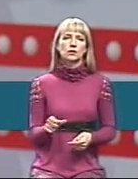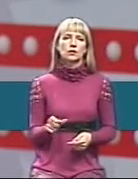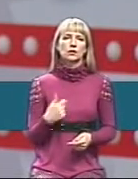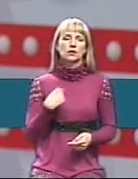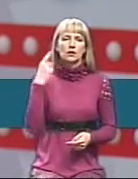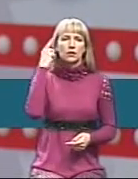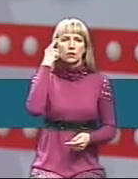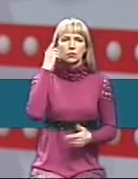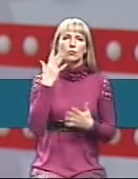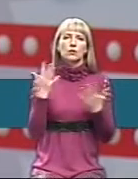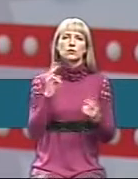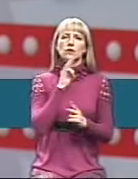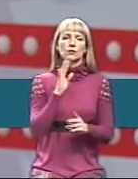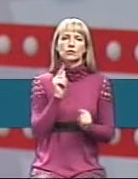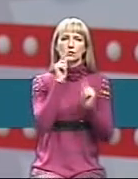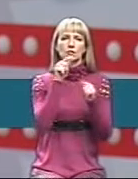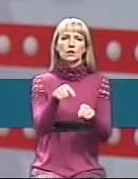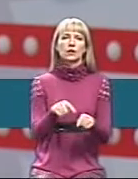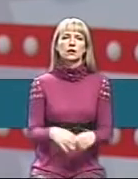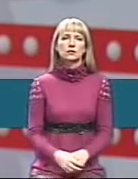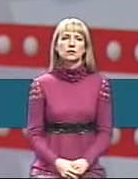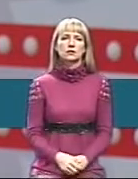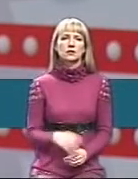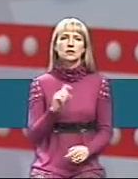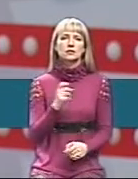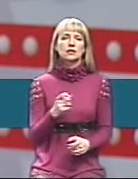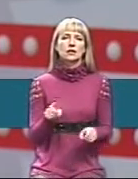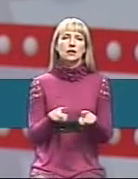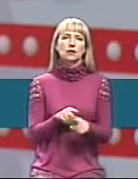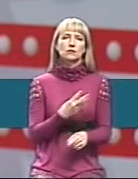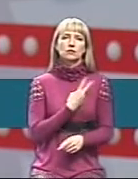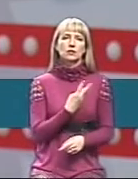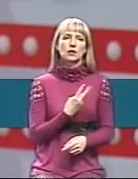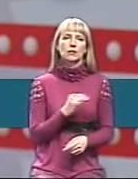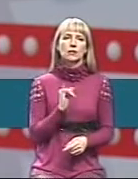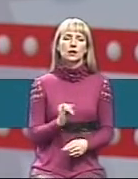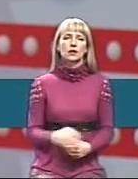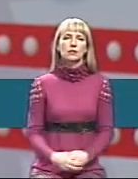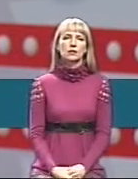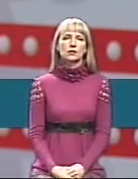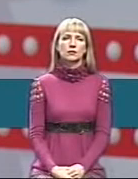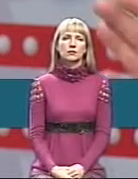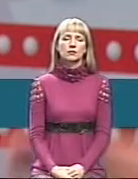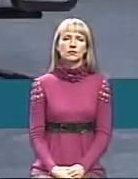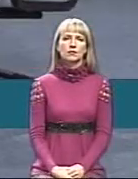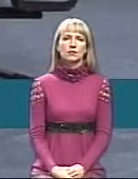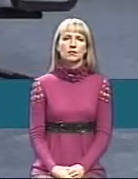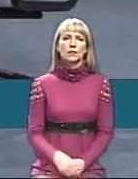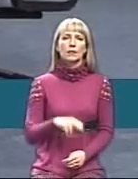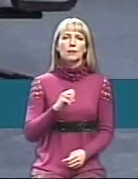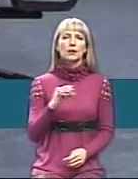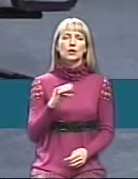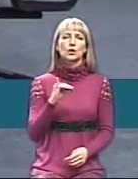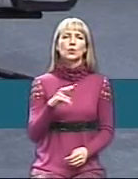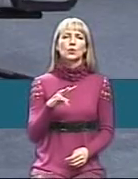я думаю, больше не будут лезть с такими вот намерениями плохими, поэтому. Пані Юля, я